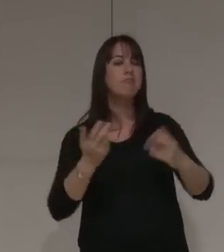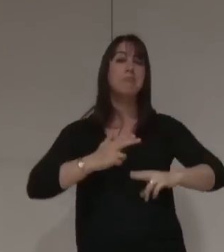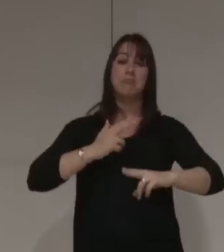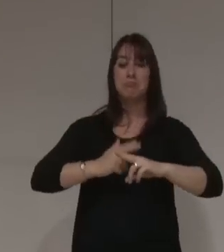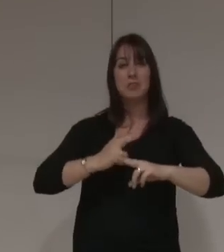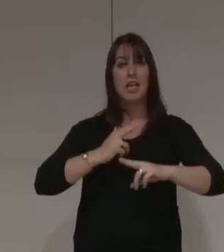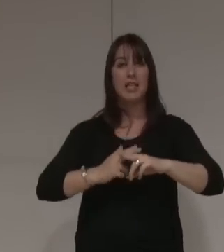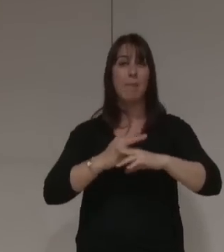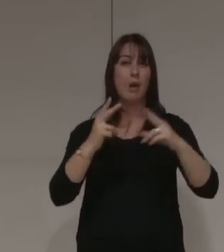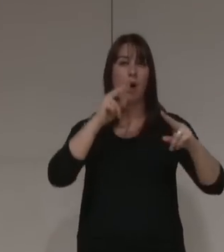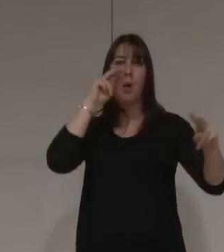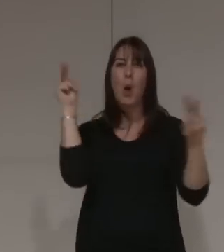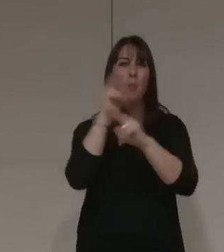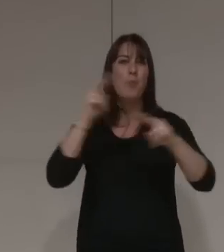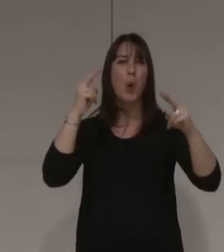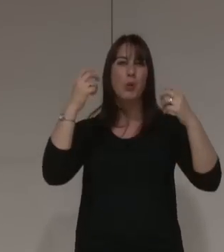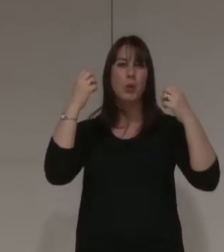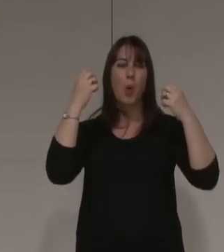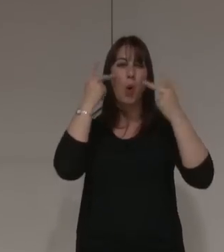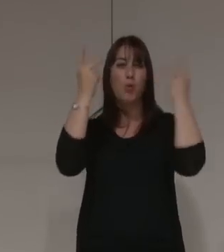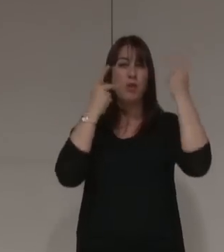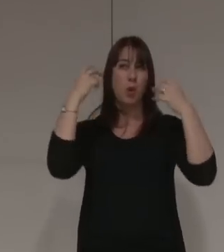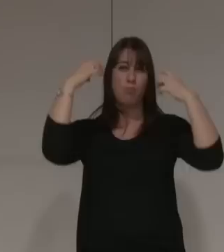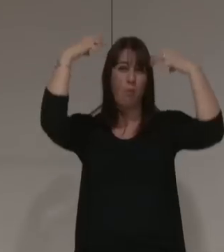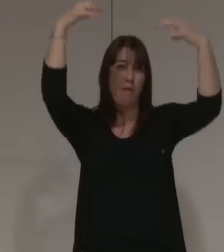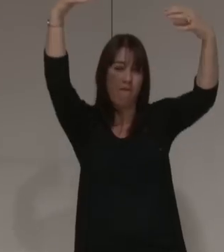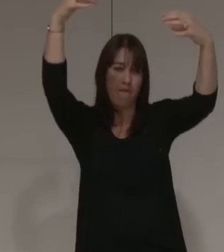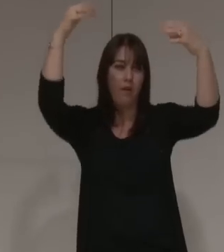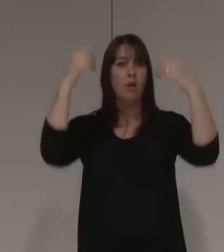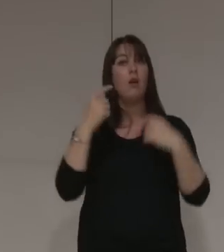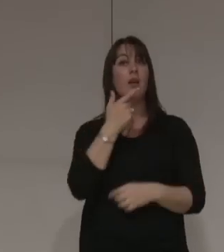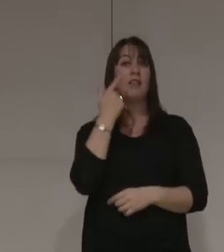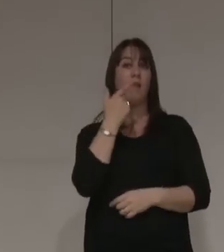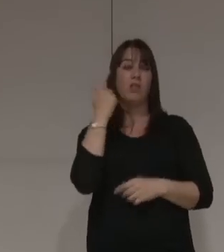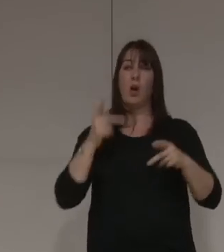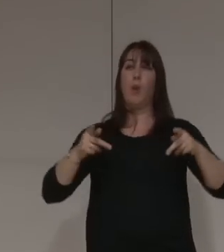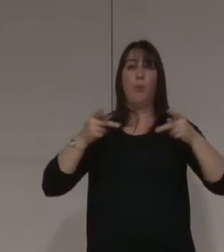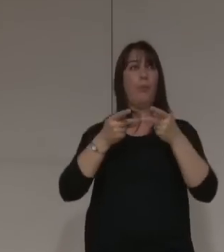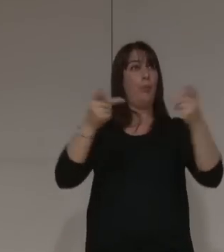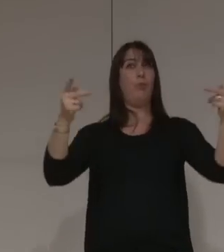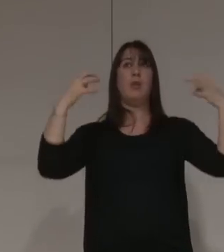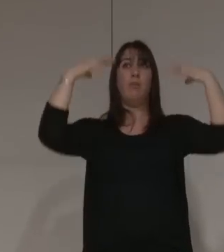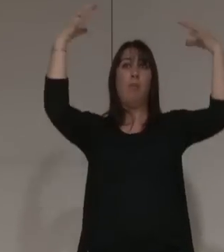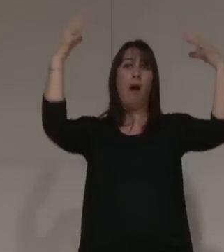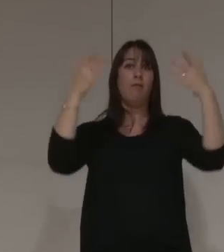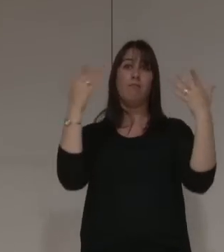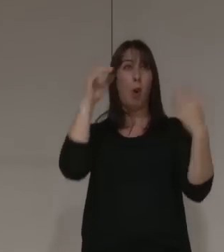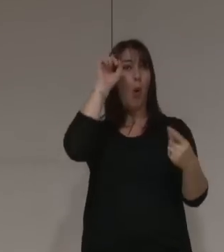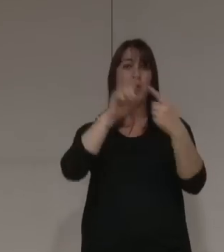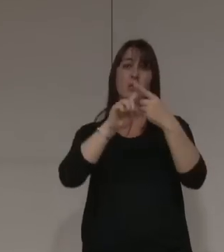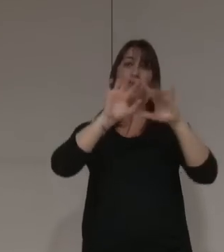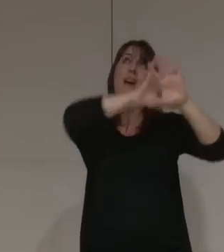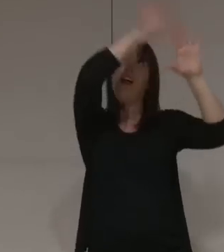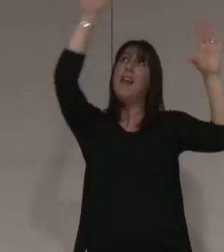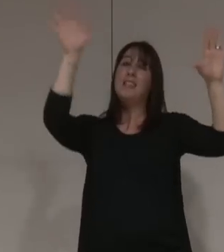la pollution lumineuse c'est-à-dire qu'une grande partie de l'éclairage public sert à éclairer le ciel nocturne